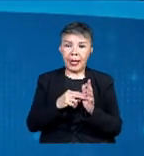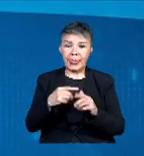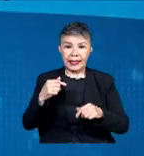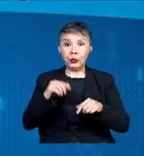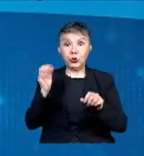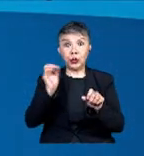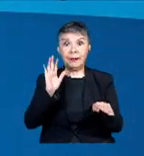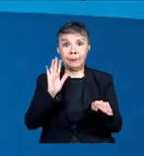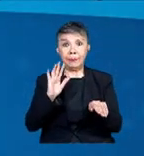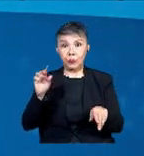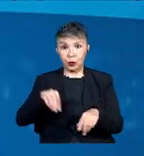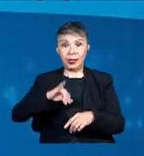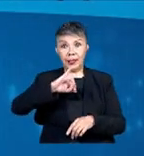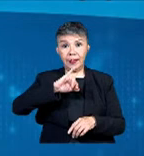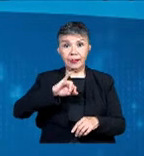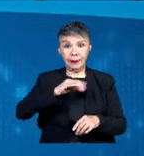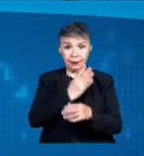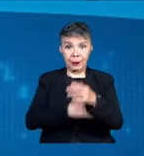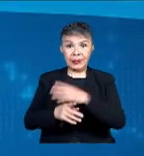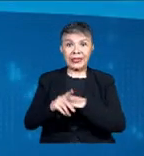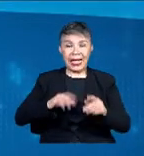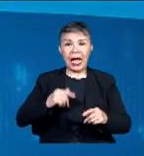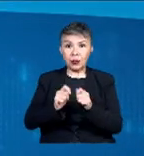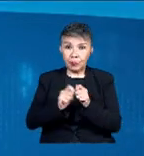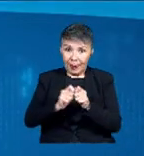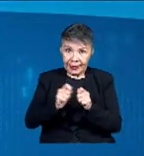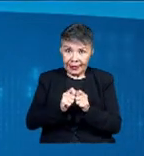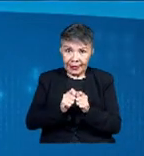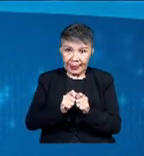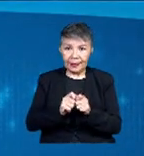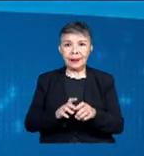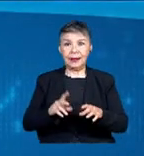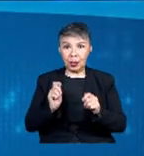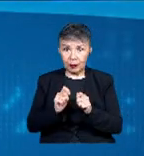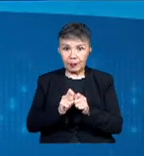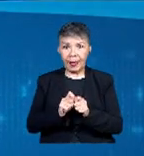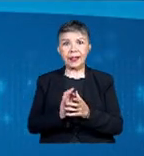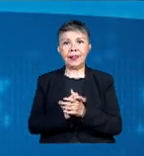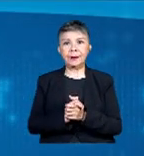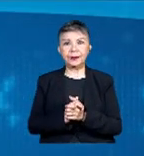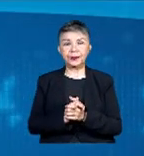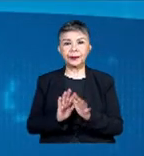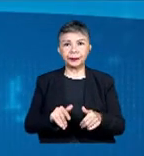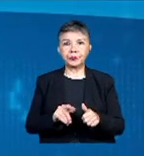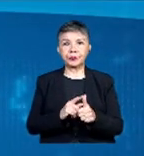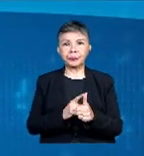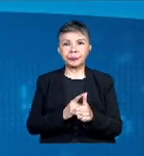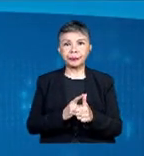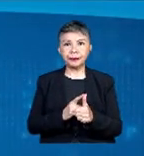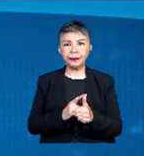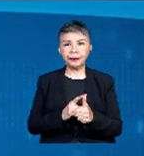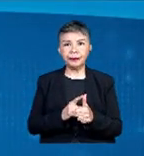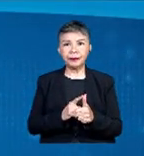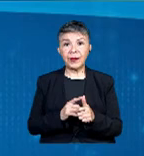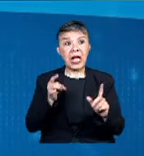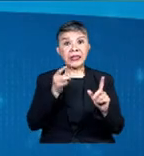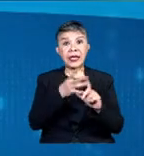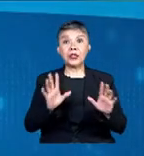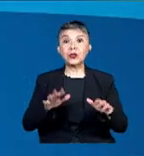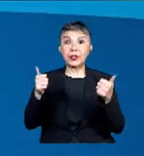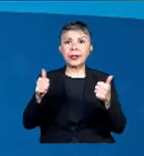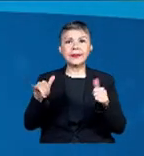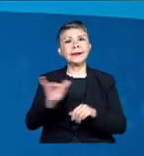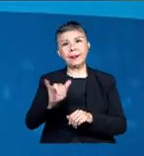kita, di dalam Peparnas ini tidak boleh muncul lagi. Walaupun target